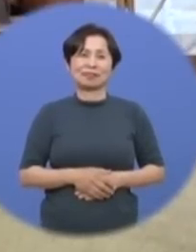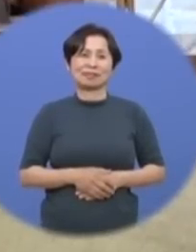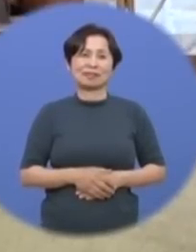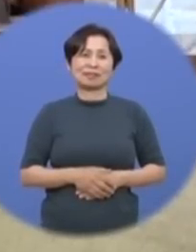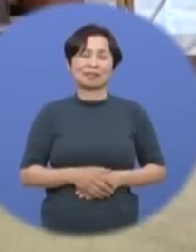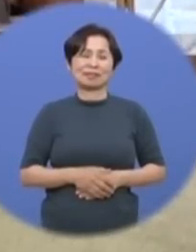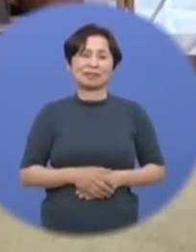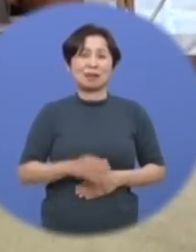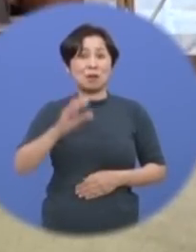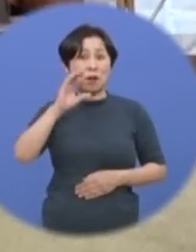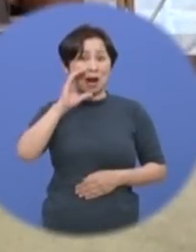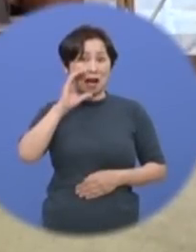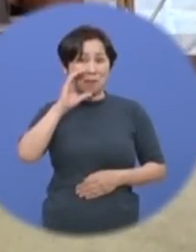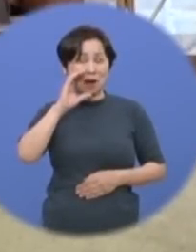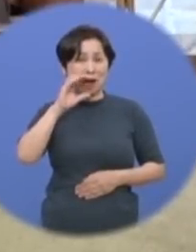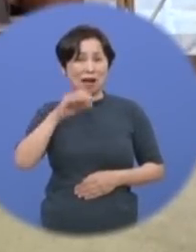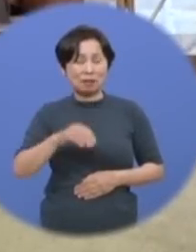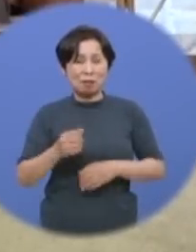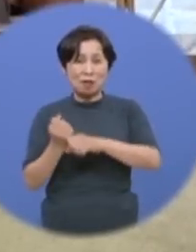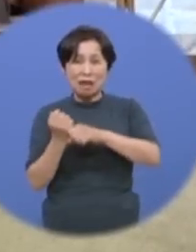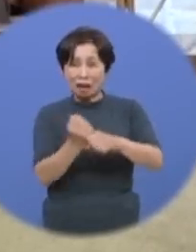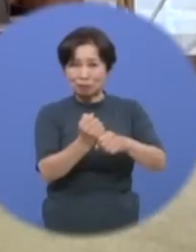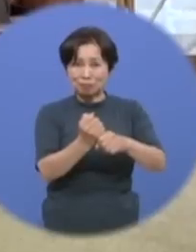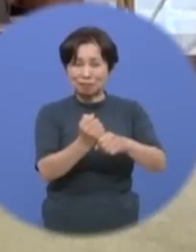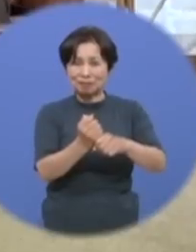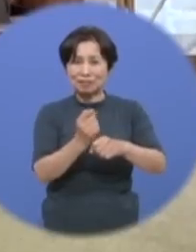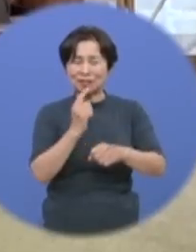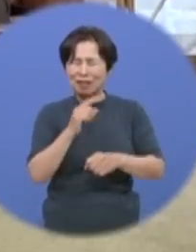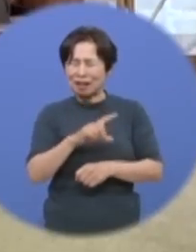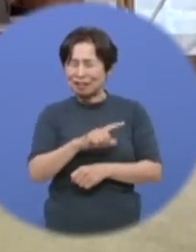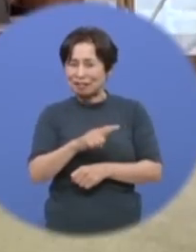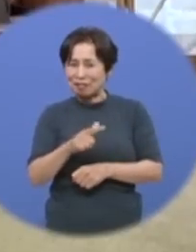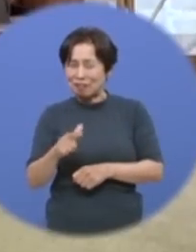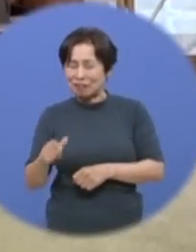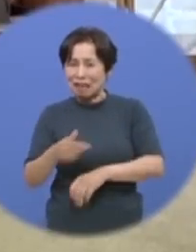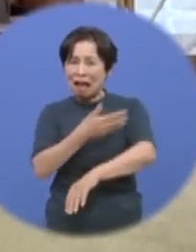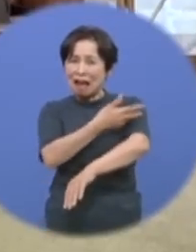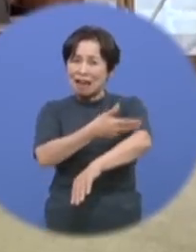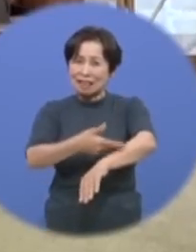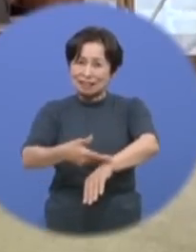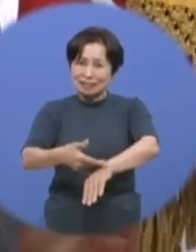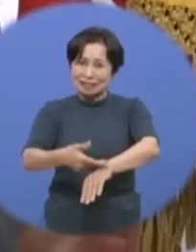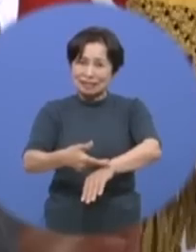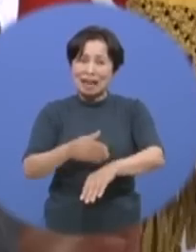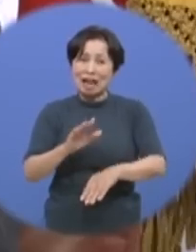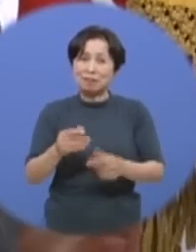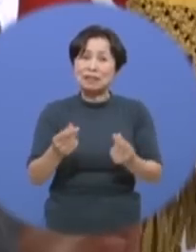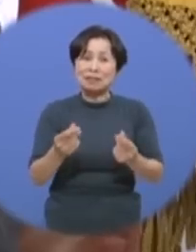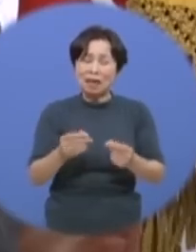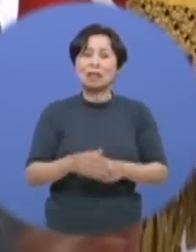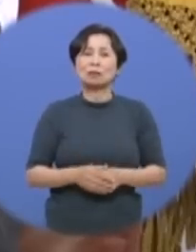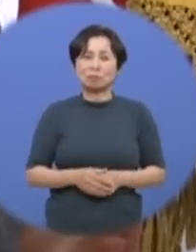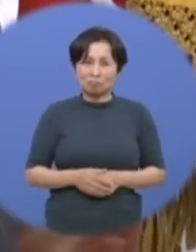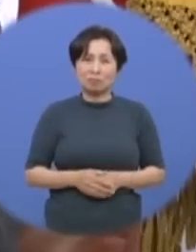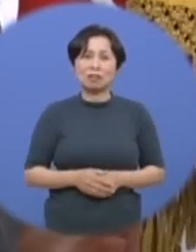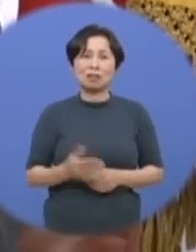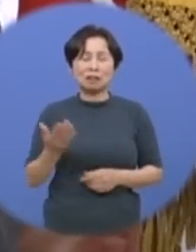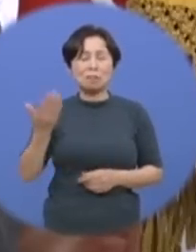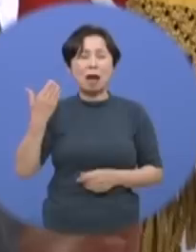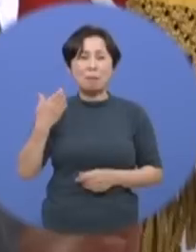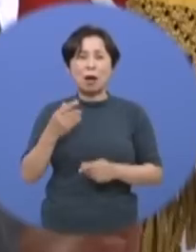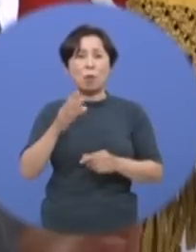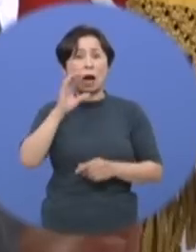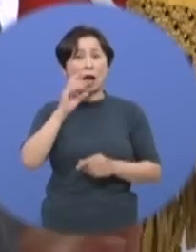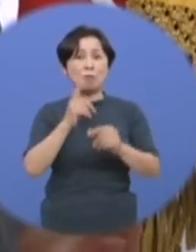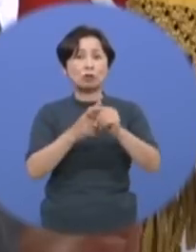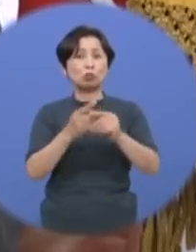はそうですね参考書報告を築いてくる7がありましたよねそうですね和歌山中学校って第一回目